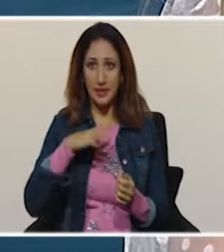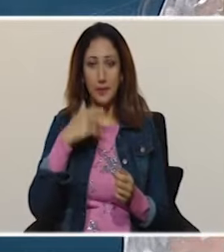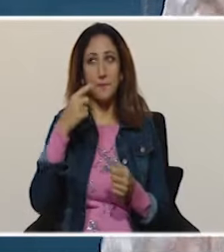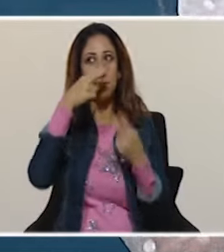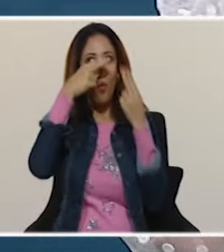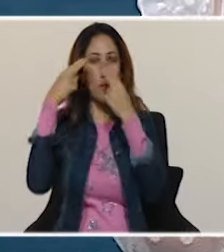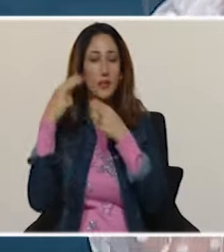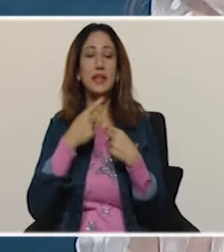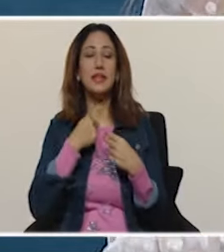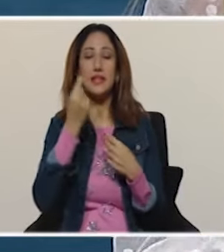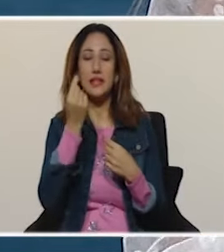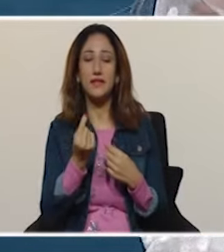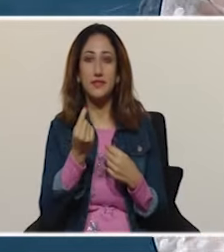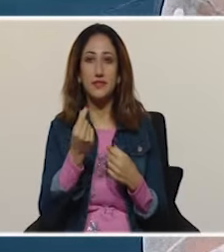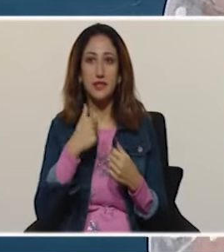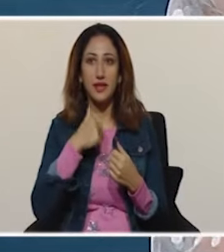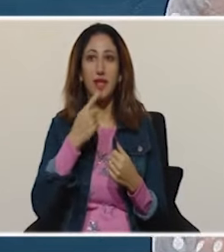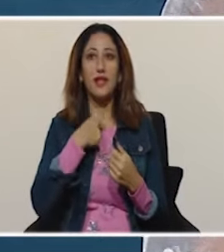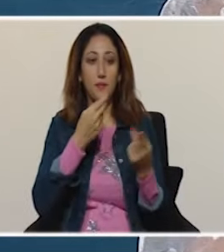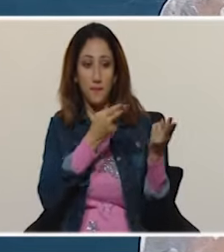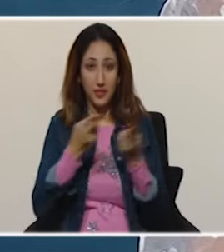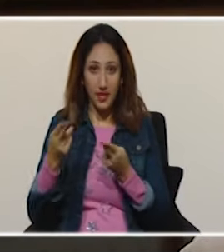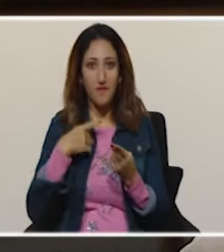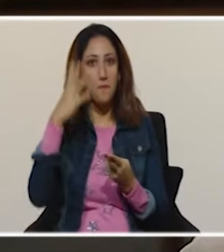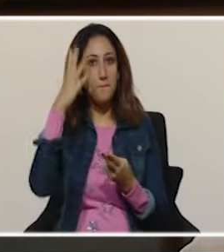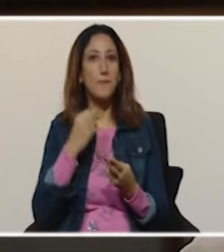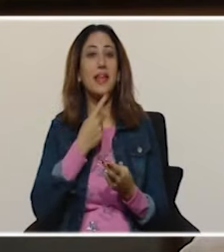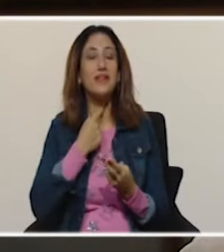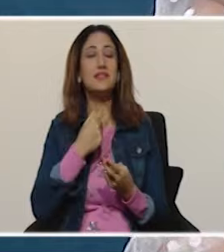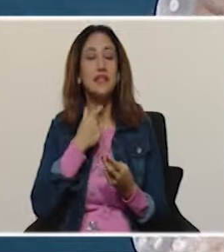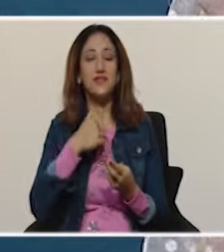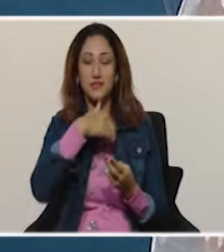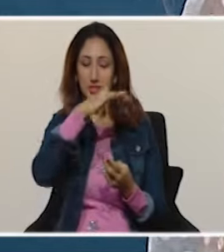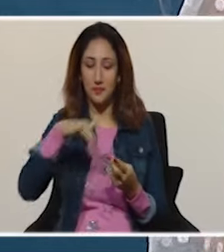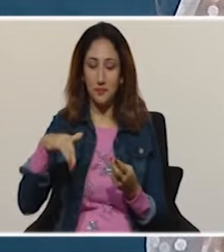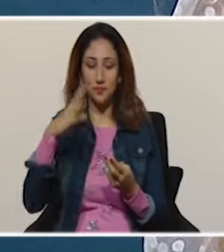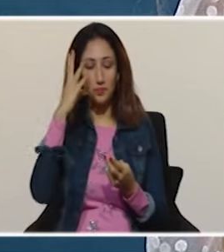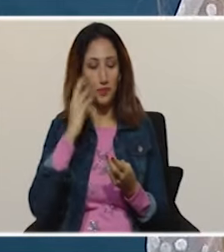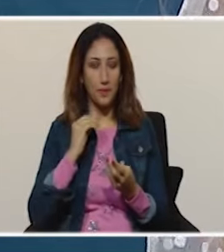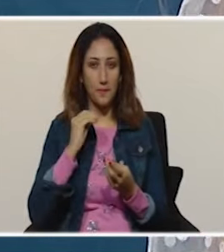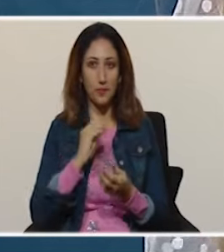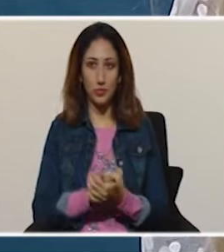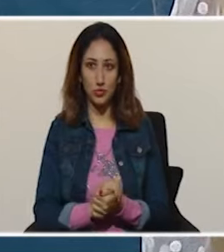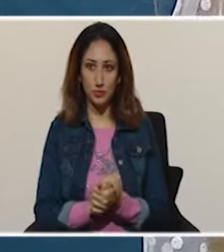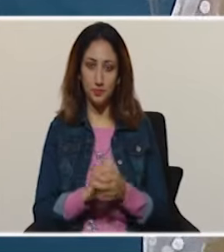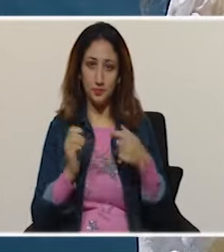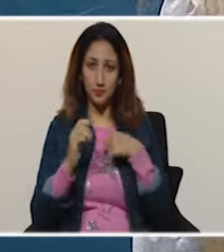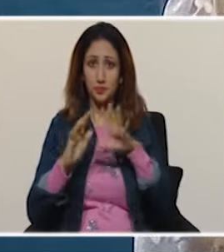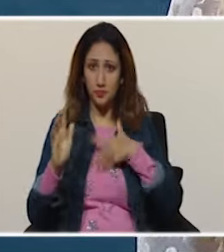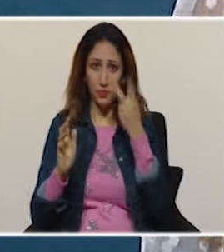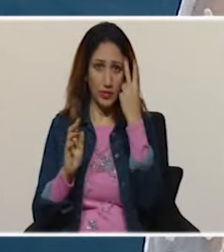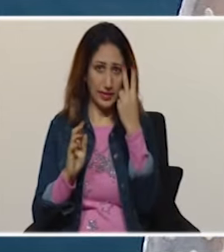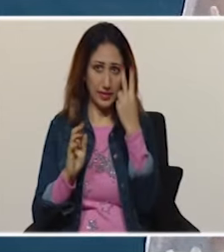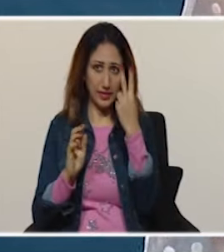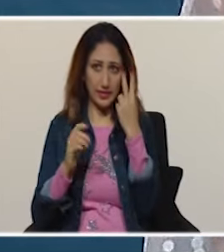امنيات. انت حققت لي امنيتي ان انا كنت ضيفتك بواحد من الناس، ولكن حستاذنك انه يكون عندي 2 جوكر طلبين خلال الحلقه،